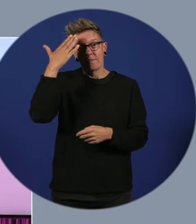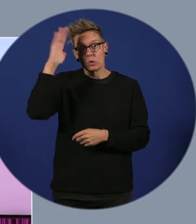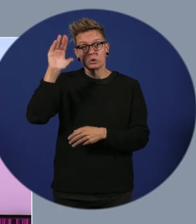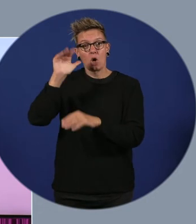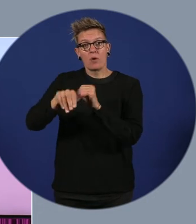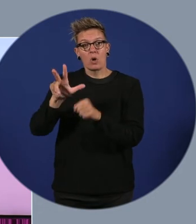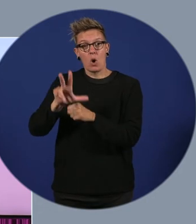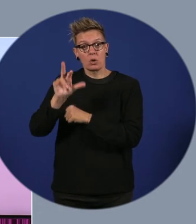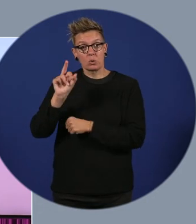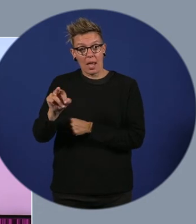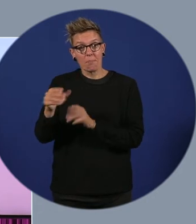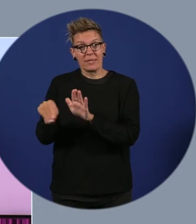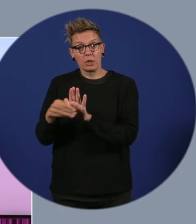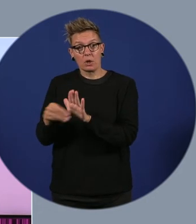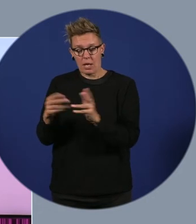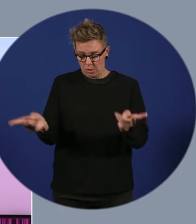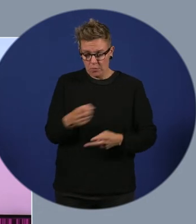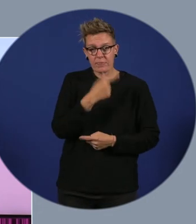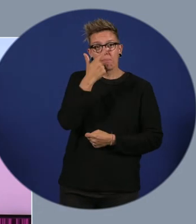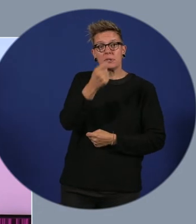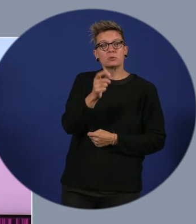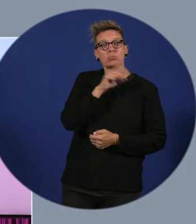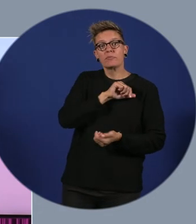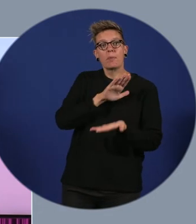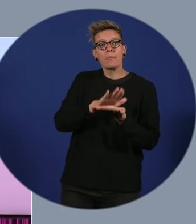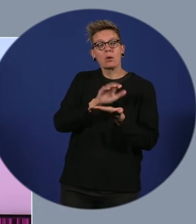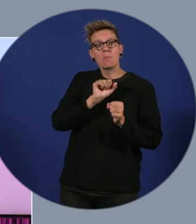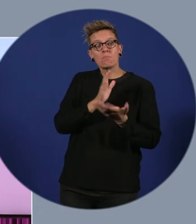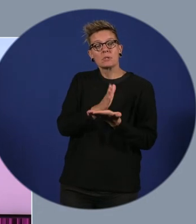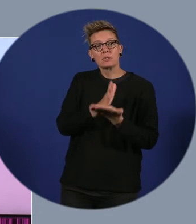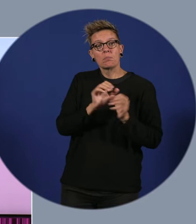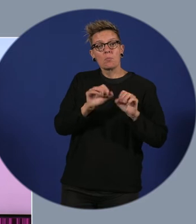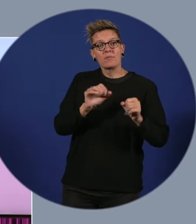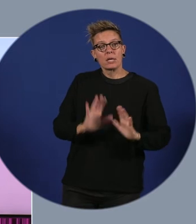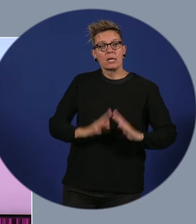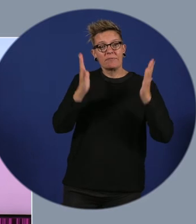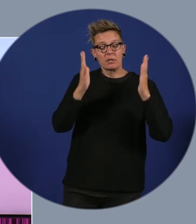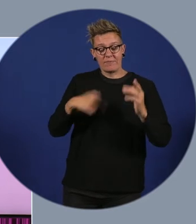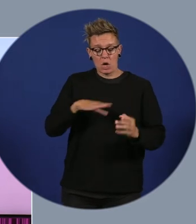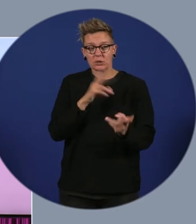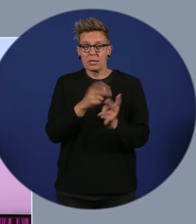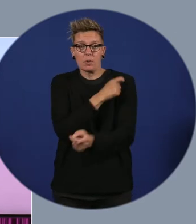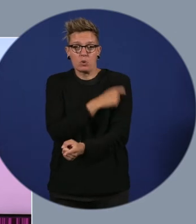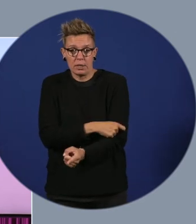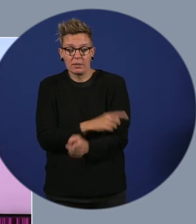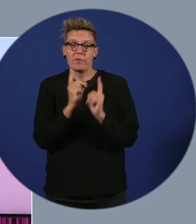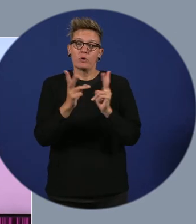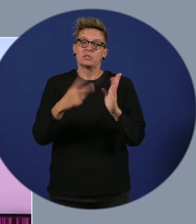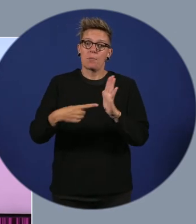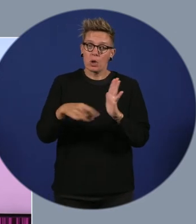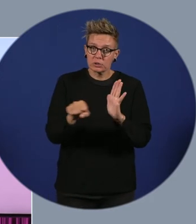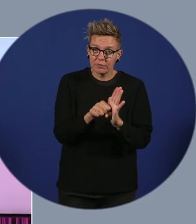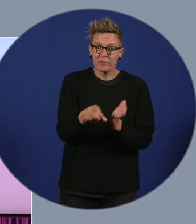över 18 och trots det inte får vara med och bestämma och styra över sina liv på samma villkor. Man har samma skyldigheter, man följer samma lagar,